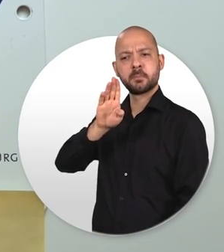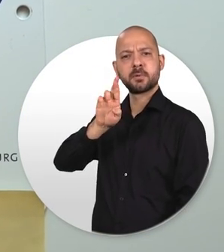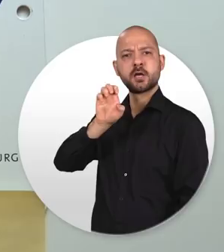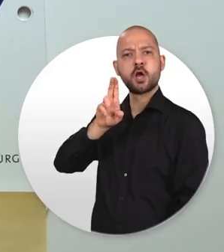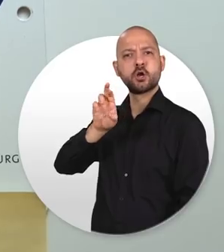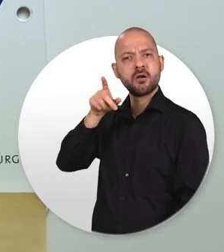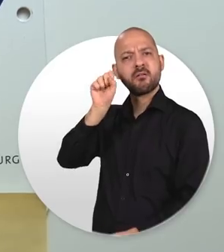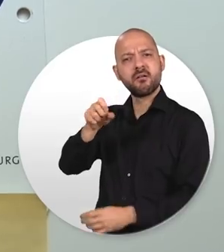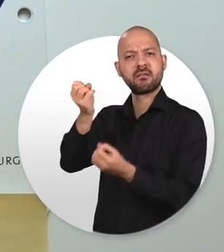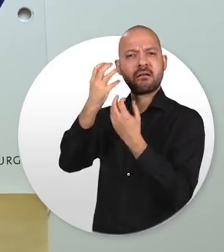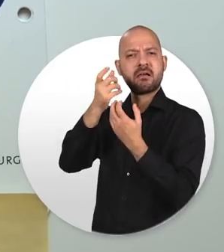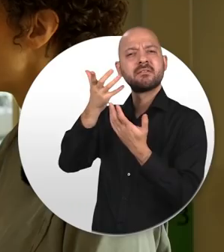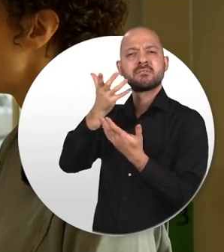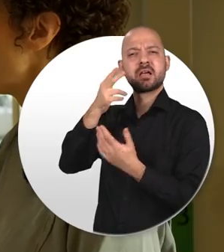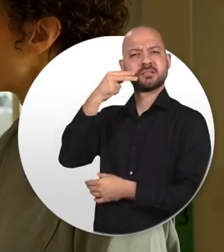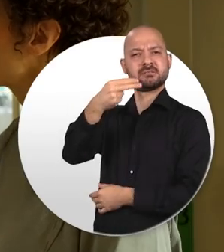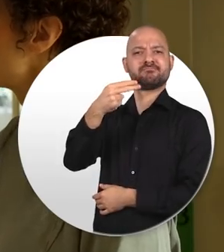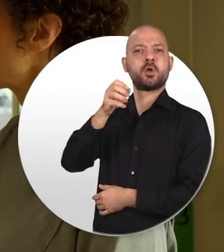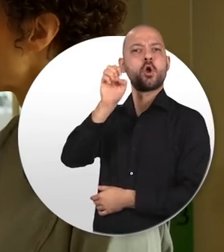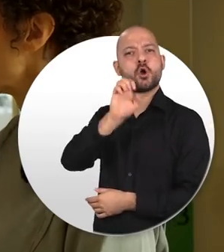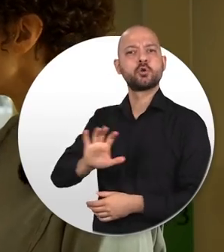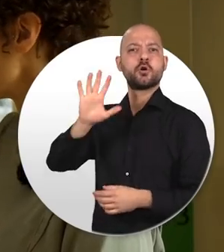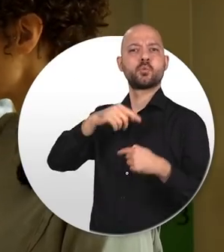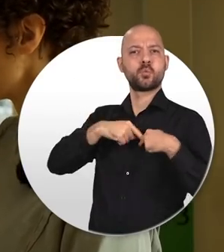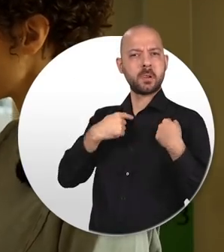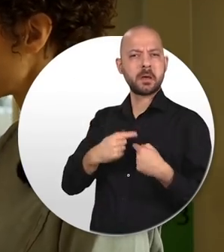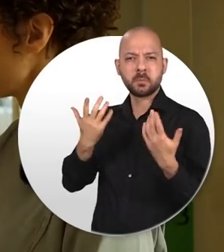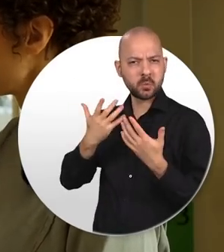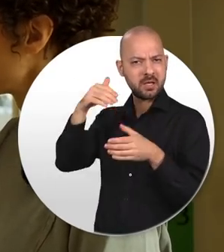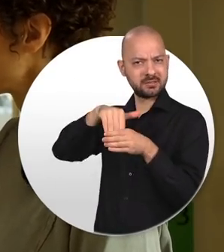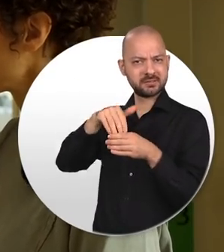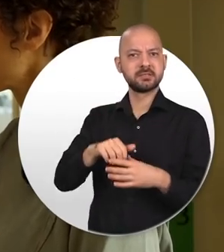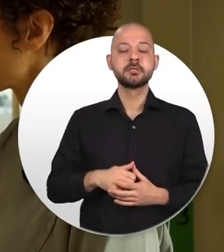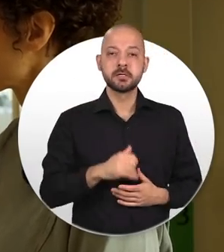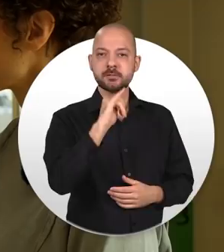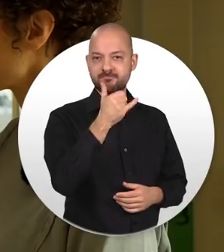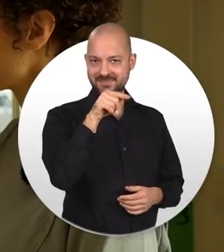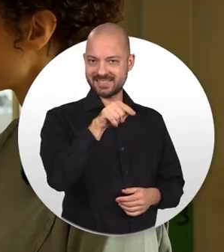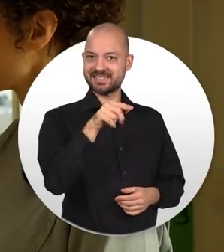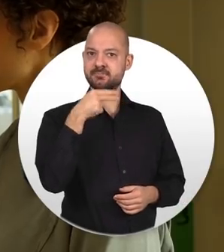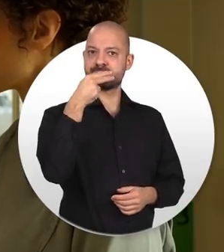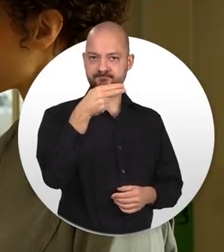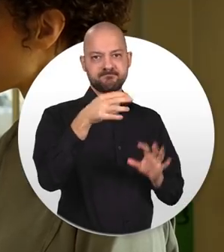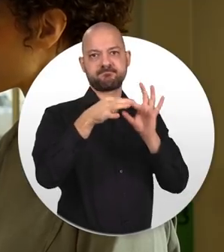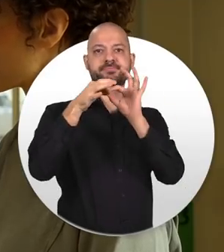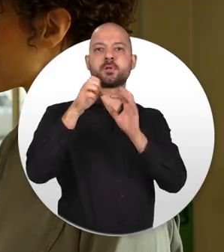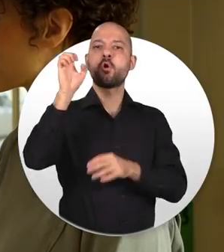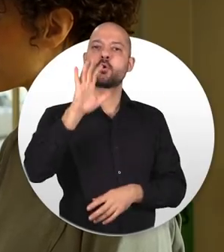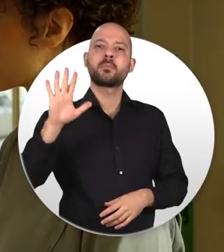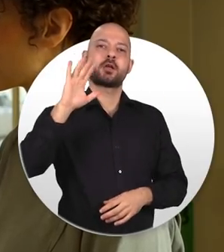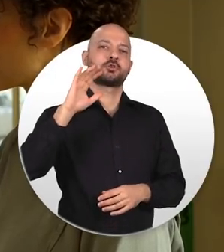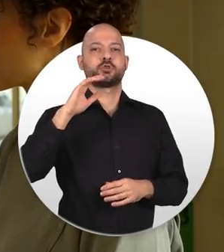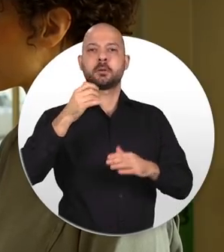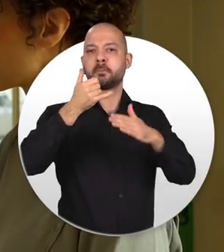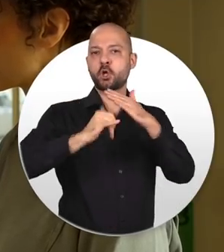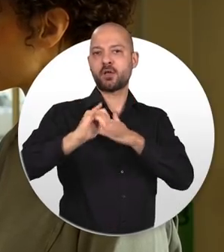Herr Breuer, könnt ihr uns kurz erklären, was mit dem Label Eure Welcome auf sich wird? Ja, den Eure Welcomes Label, das ist ein Label, den ist